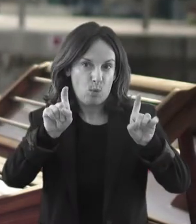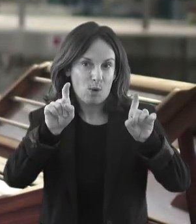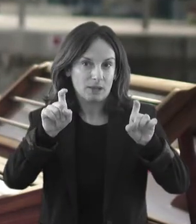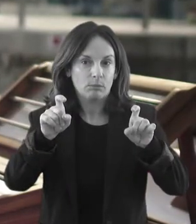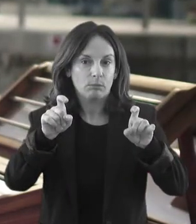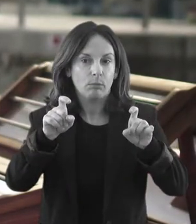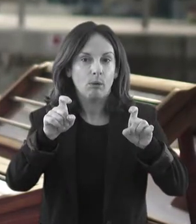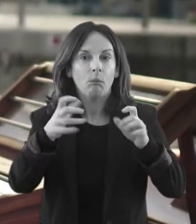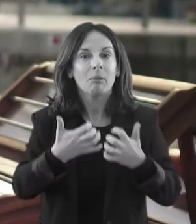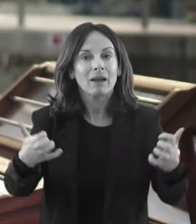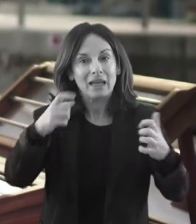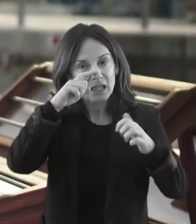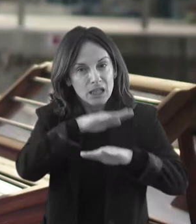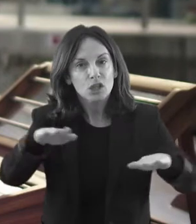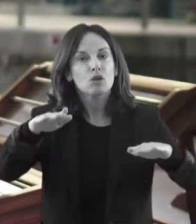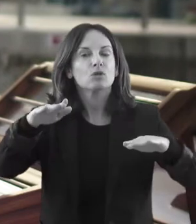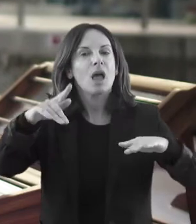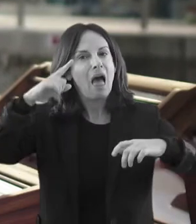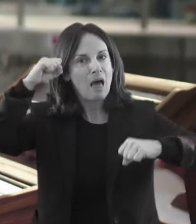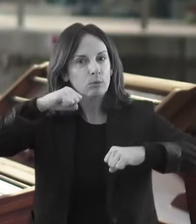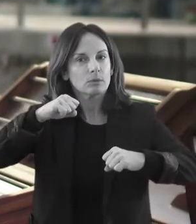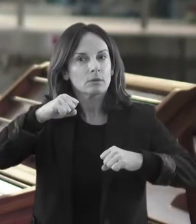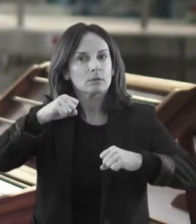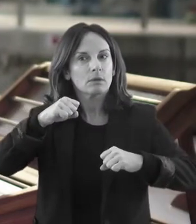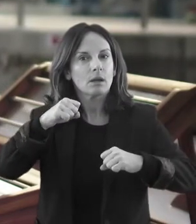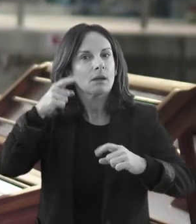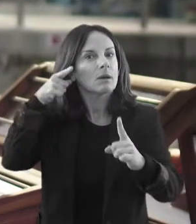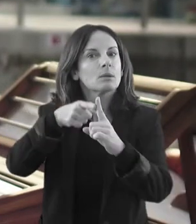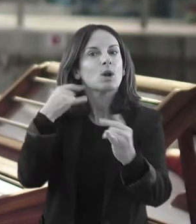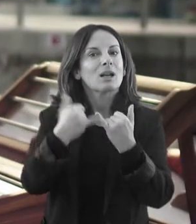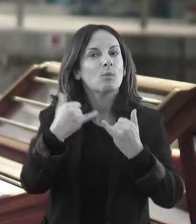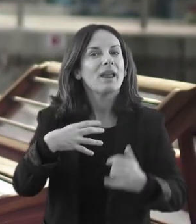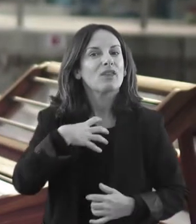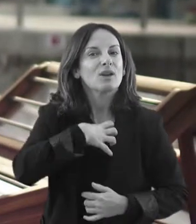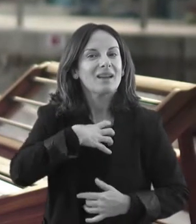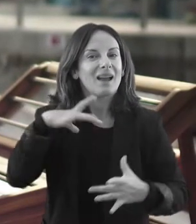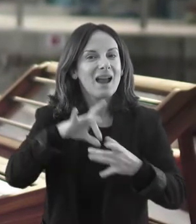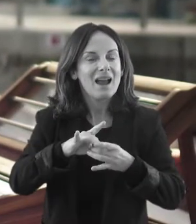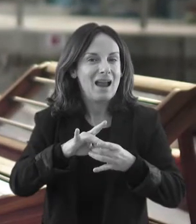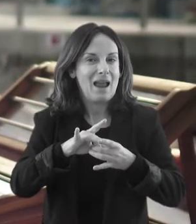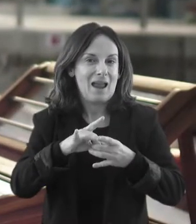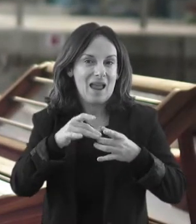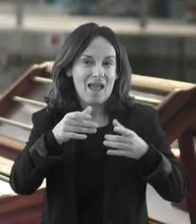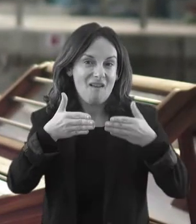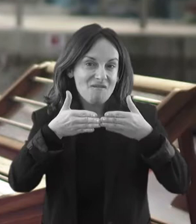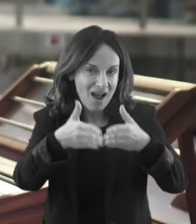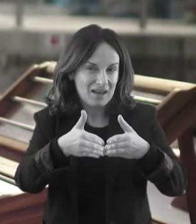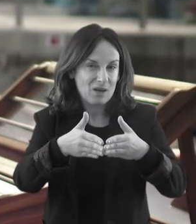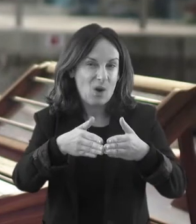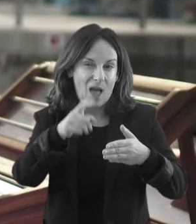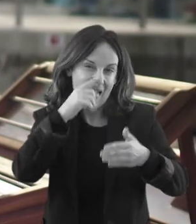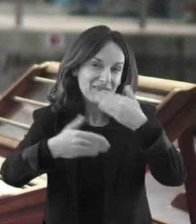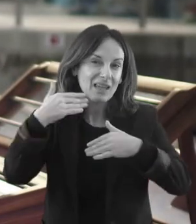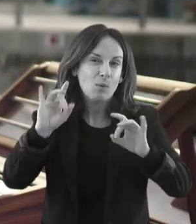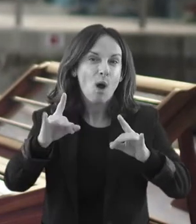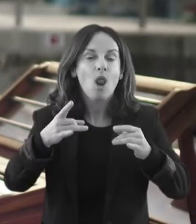amb els lots i adults per a la recuperació dels oficis que teníem aquí, com puguin ser cordelers,